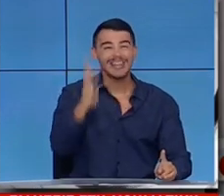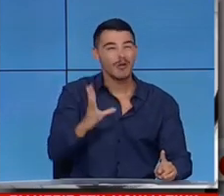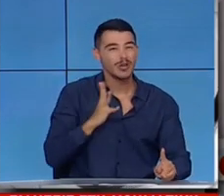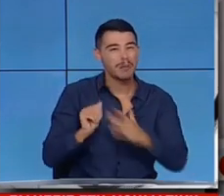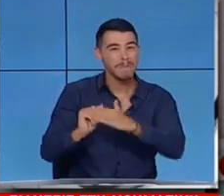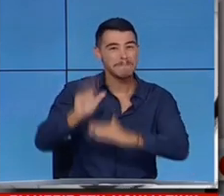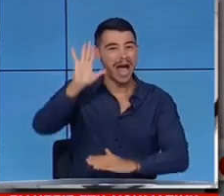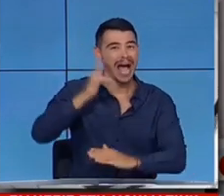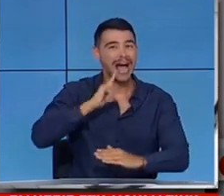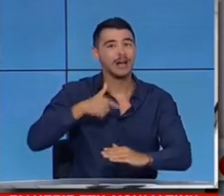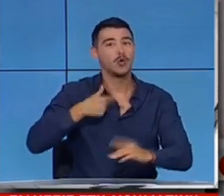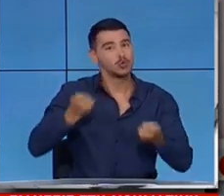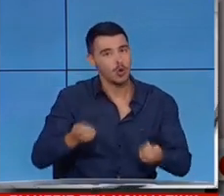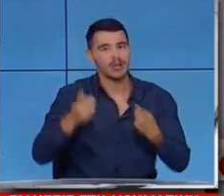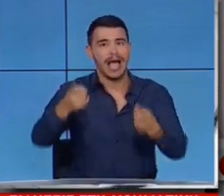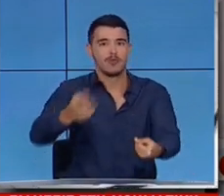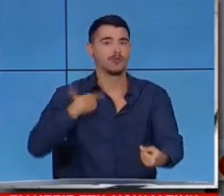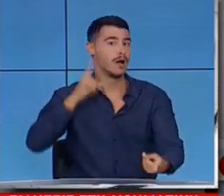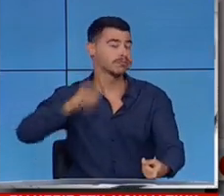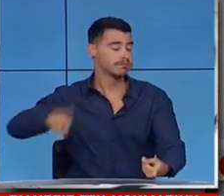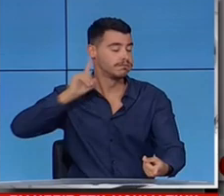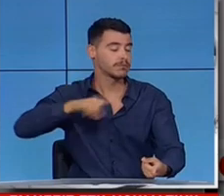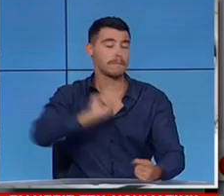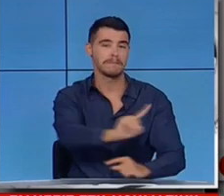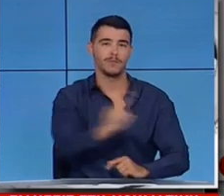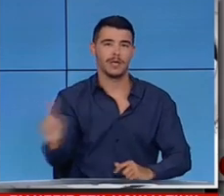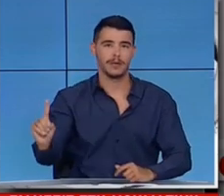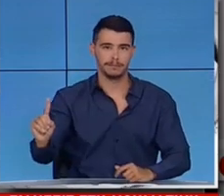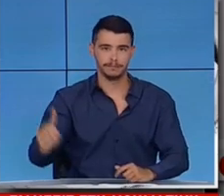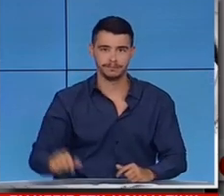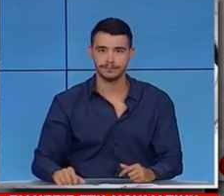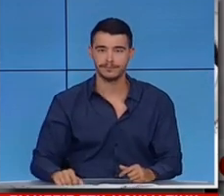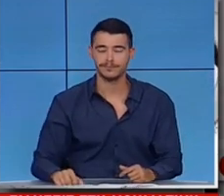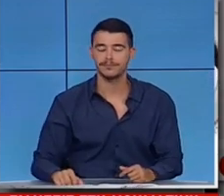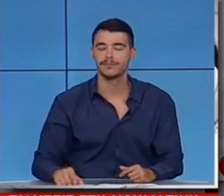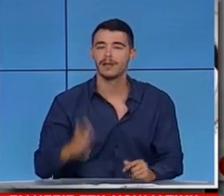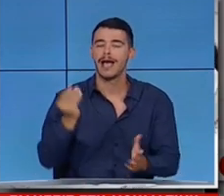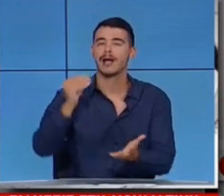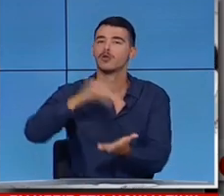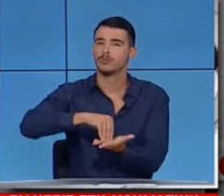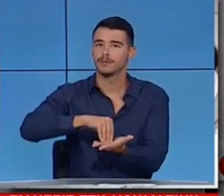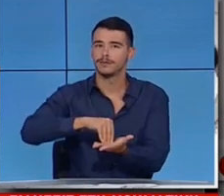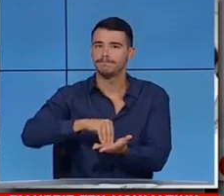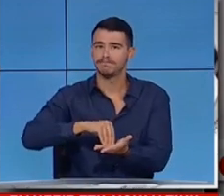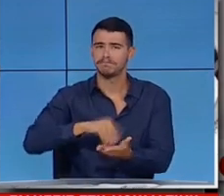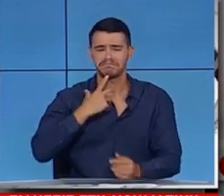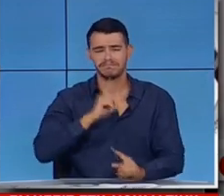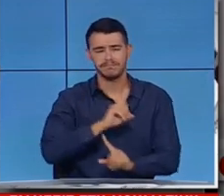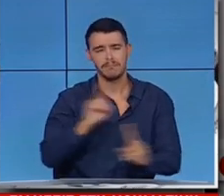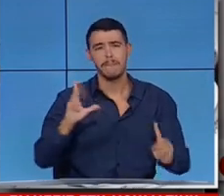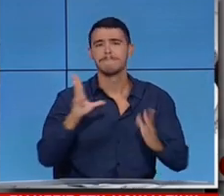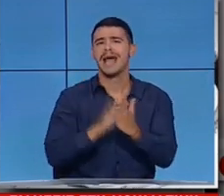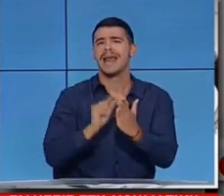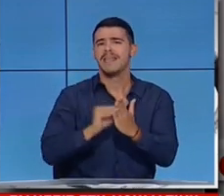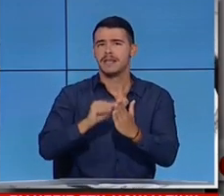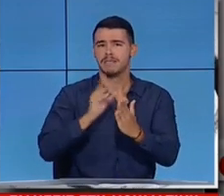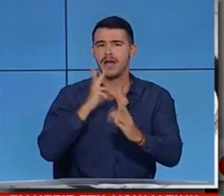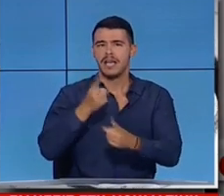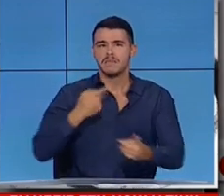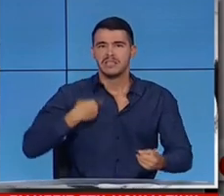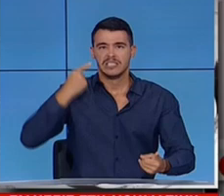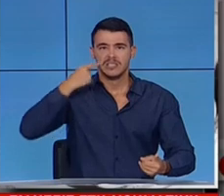διασφαλίζεται. Εκτός τούτου, για να μην νομίζει κανείς ότι εδώ έχουμε και μια έτσι μανία να φορολογούμε ή οτιδήποτε